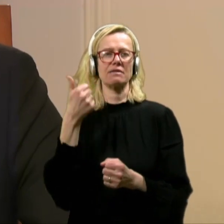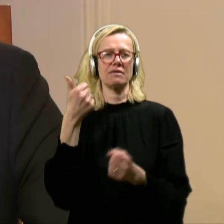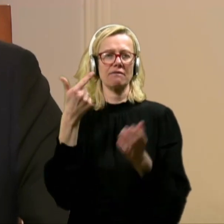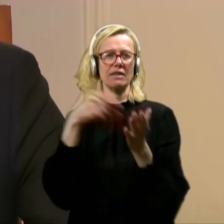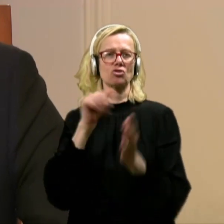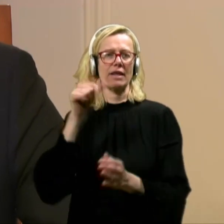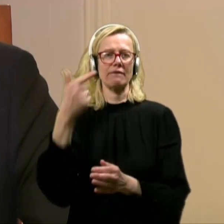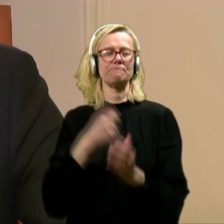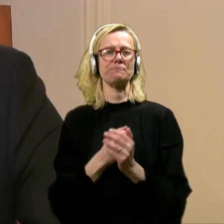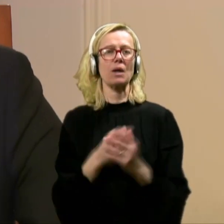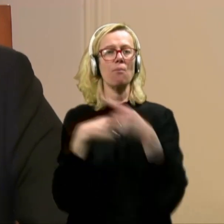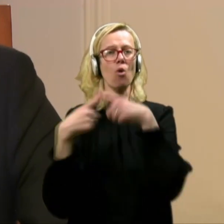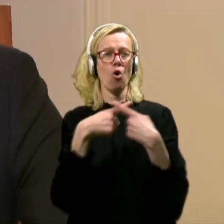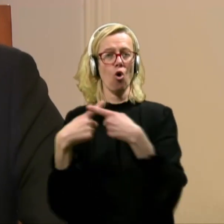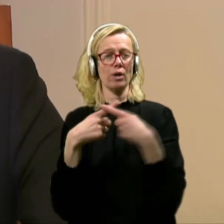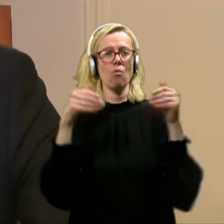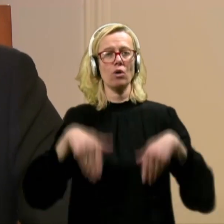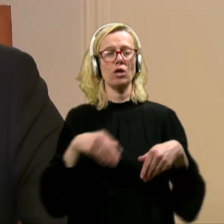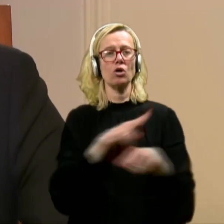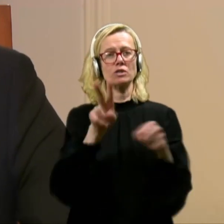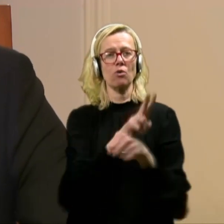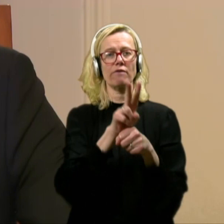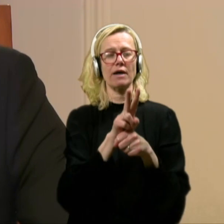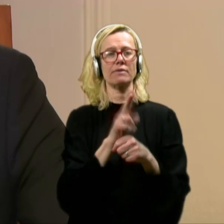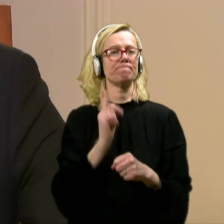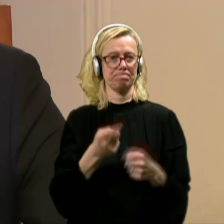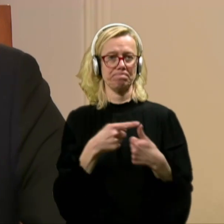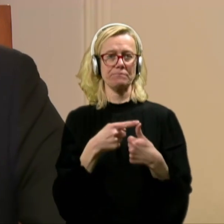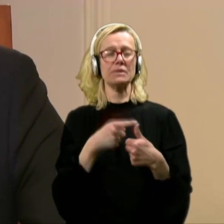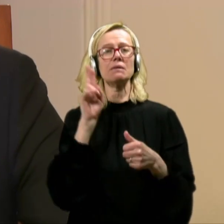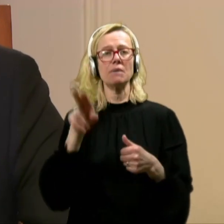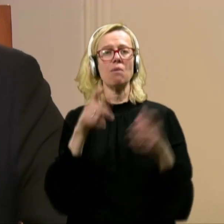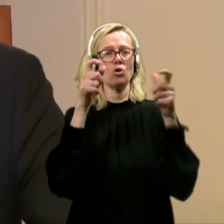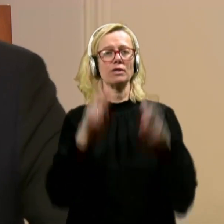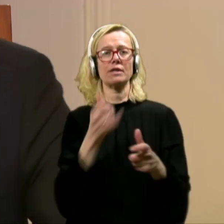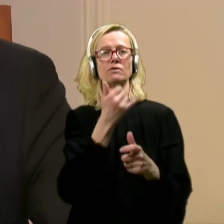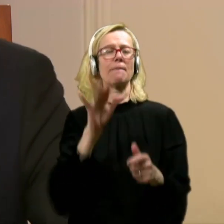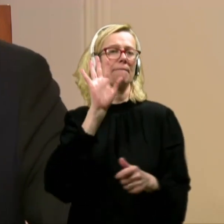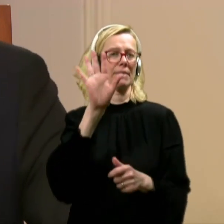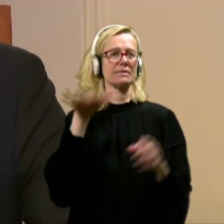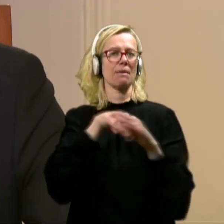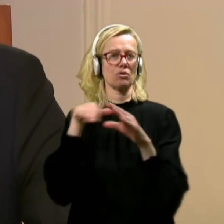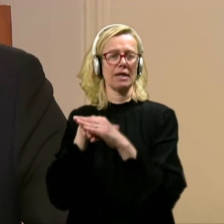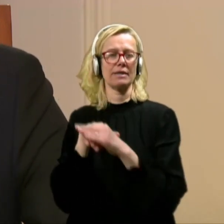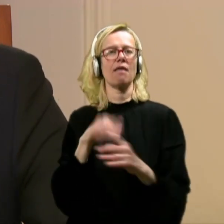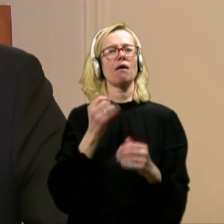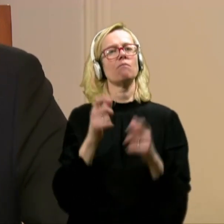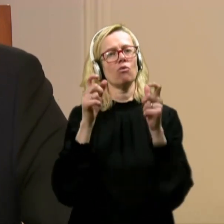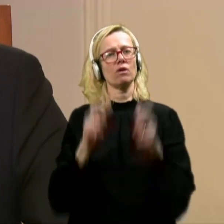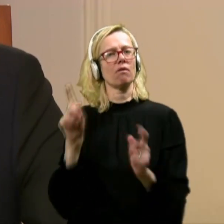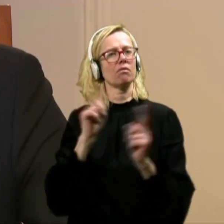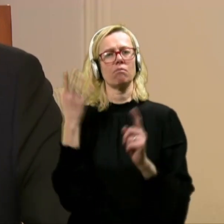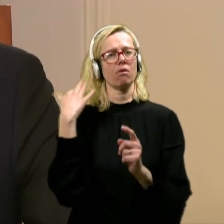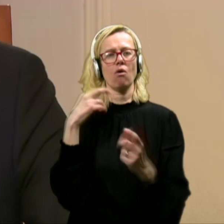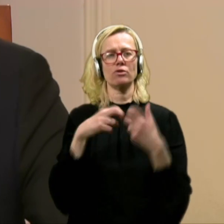1.12.2021. Pogoji, ki jih morajo izpolnjevati pa so, da ima podjetje vsaj 5 zaposlenih, da podjetje ni bilo